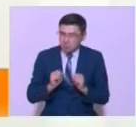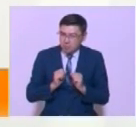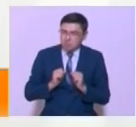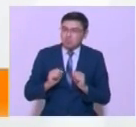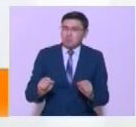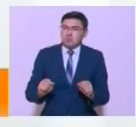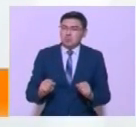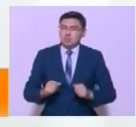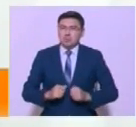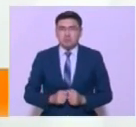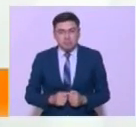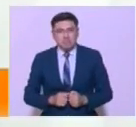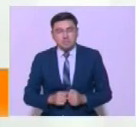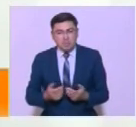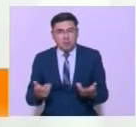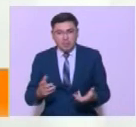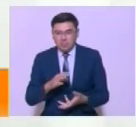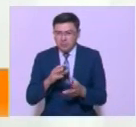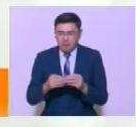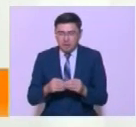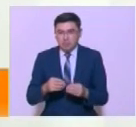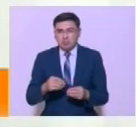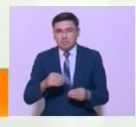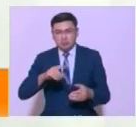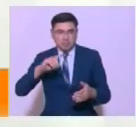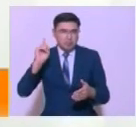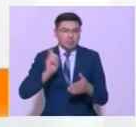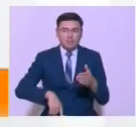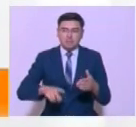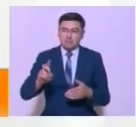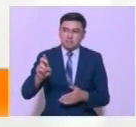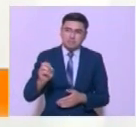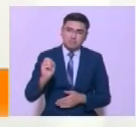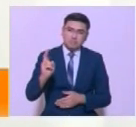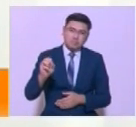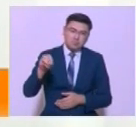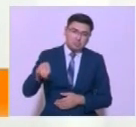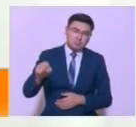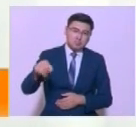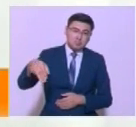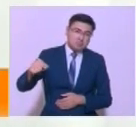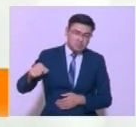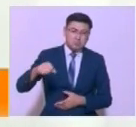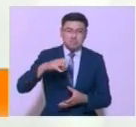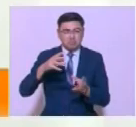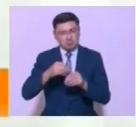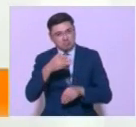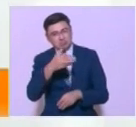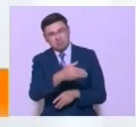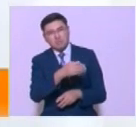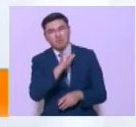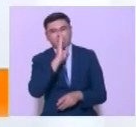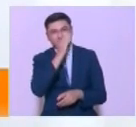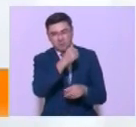СТВ Дисциплина и конечно же вера в Духа Святого бики Тата помогли им одержать победу они разгромили противника и